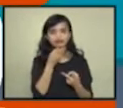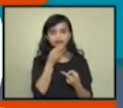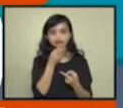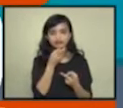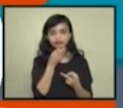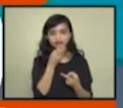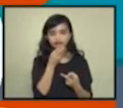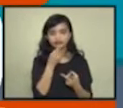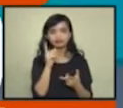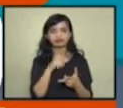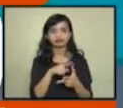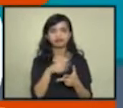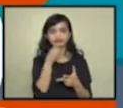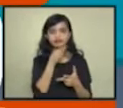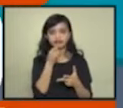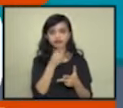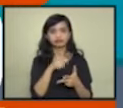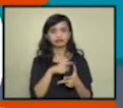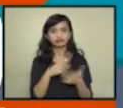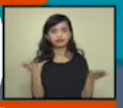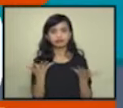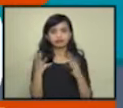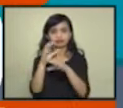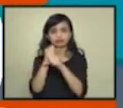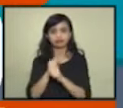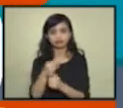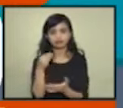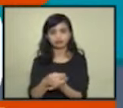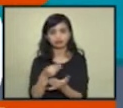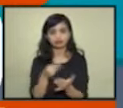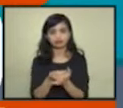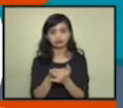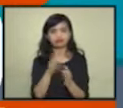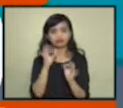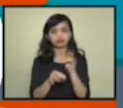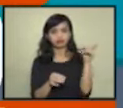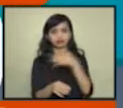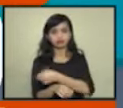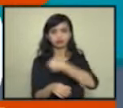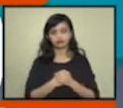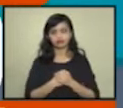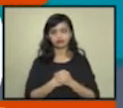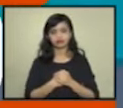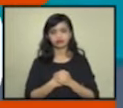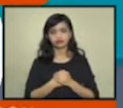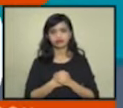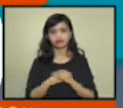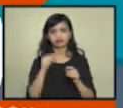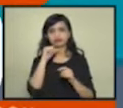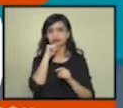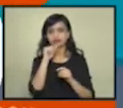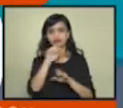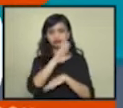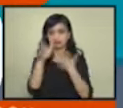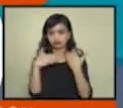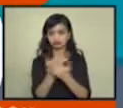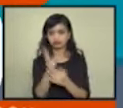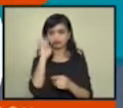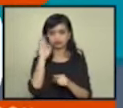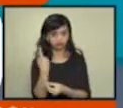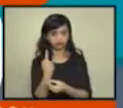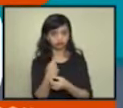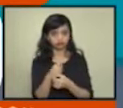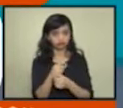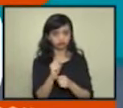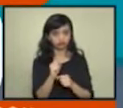tapos nag-i-insulin po. Saan po kukunin ang pera po kung kinuha niya po naman lahat? Lahat ng mga magkakapatid, eh, ganun na